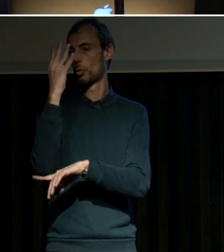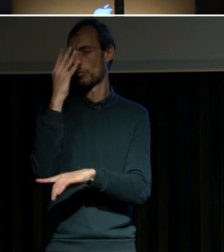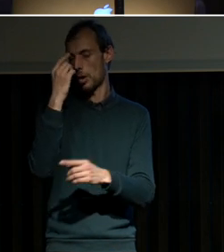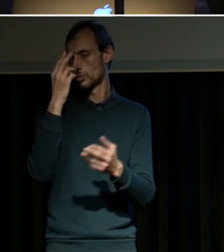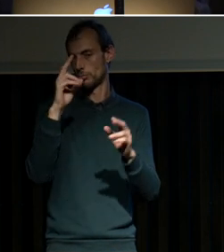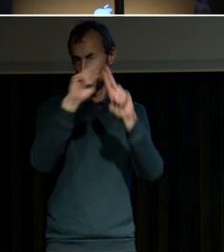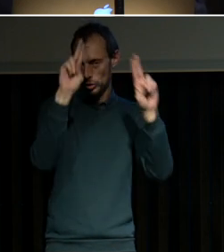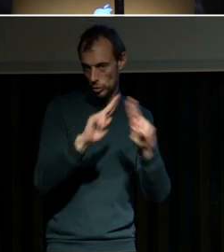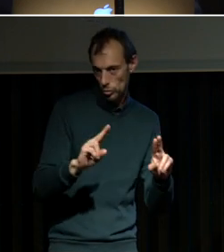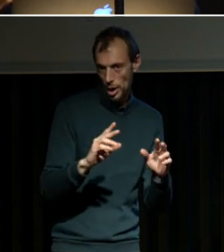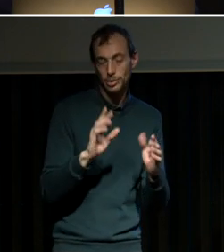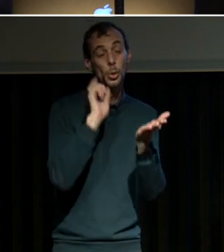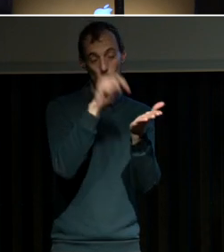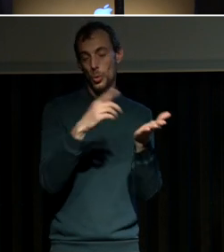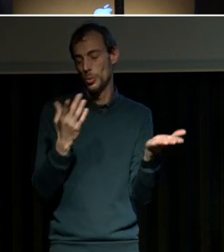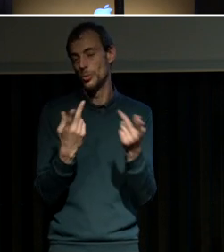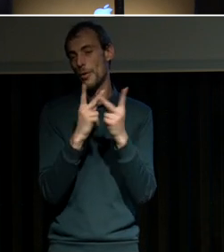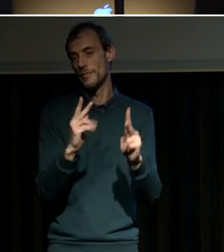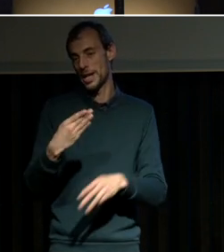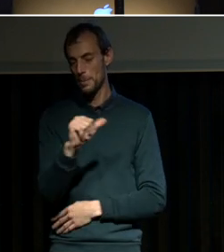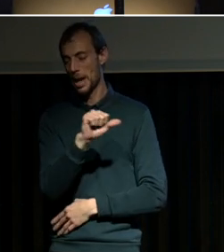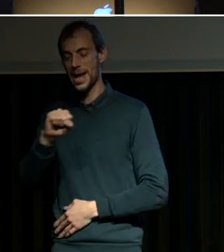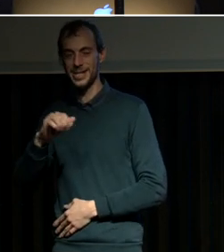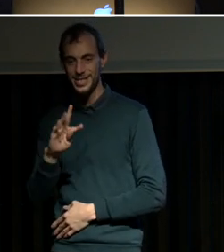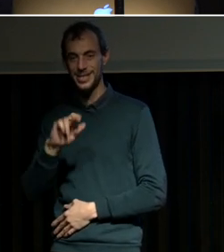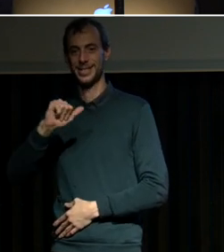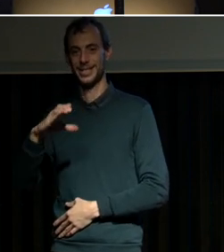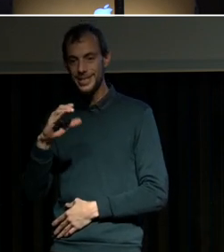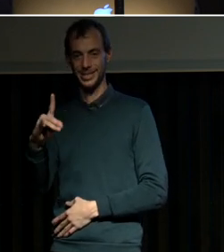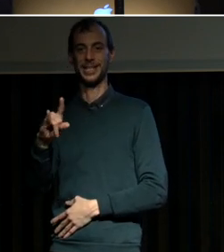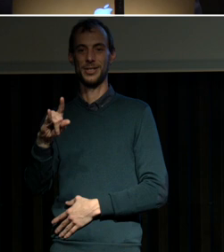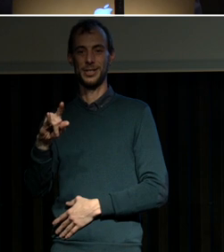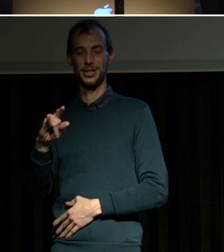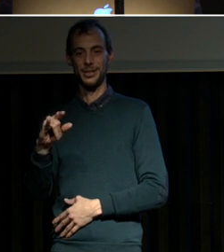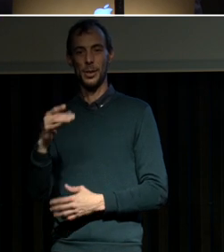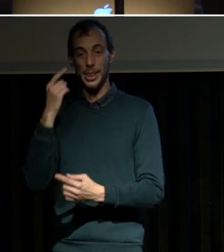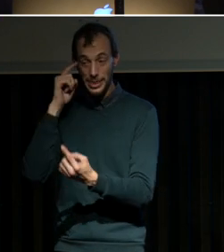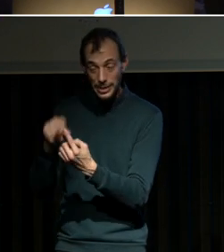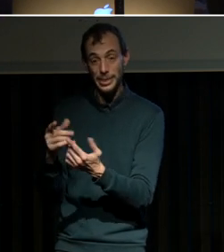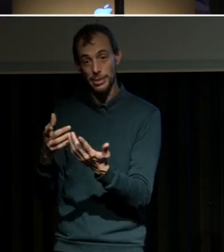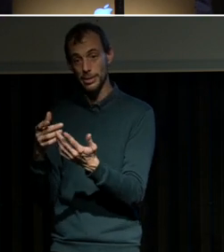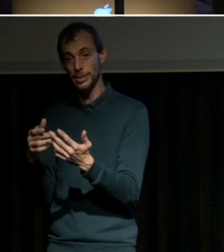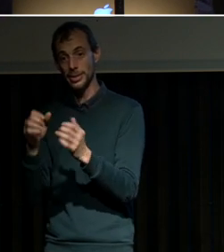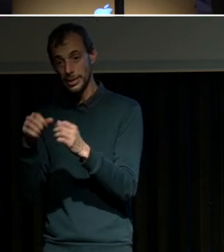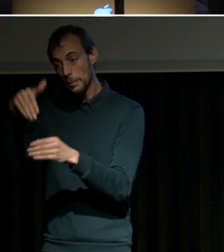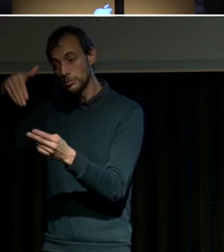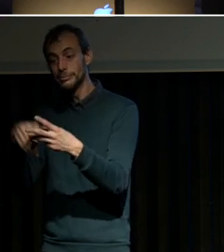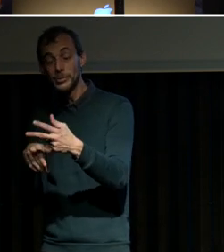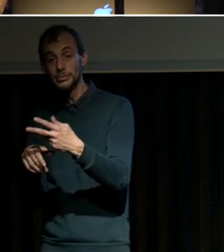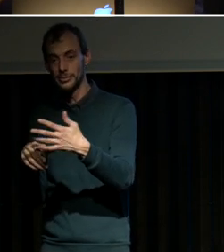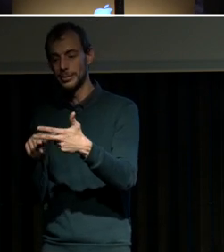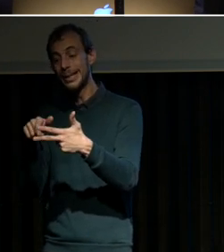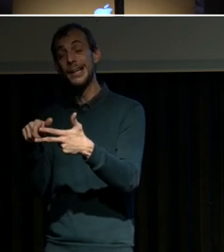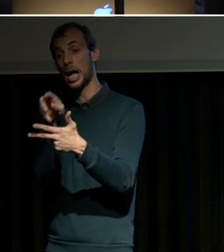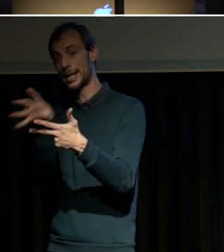ville hollandaise de Maastricht. C'est pour ça qu'on les appelle les donneurs de Maastricht. Et il y en a quatre catégories. La catégorie qui va nous intéresser, que je vais développer,